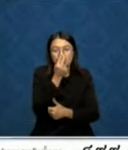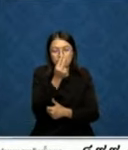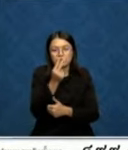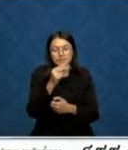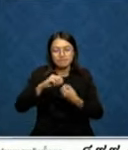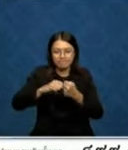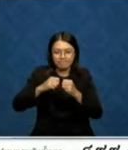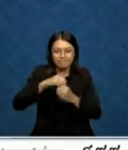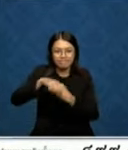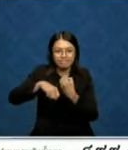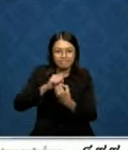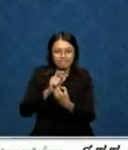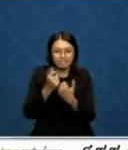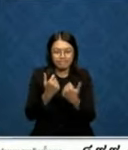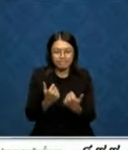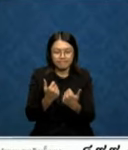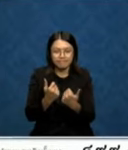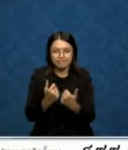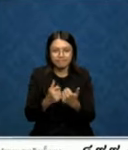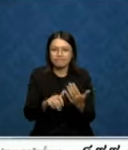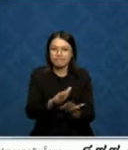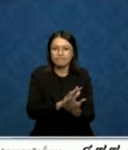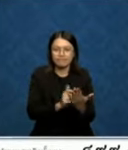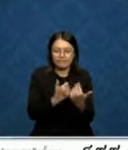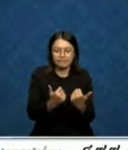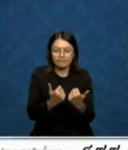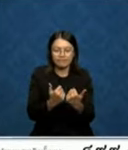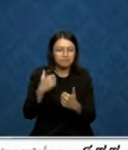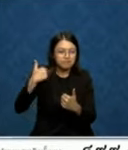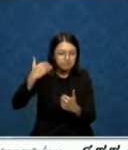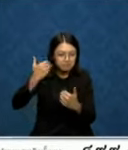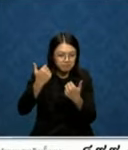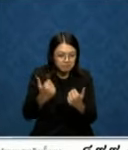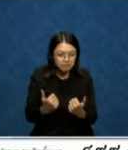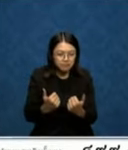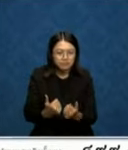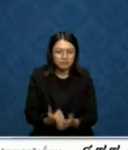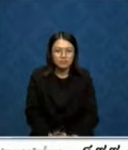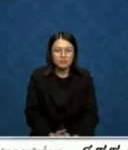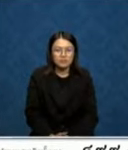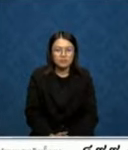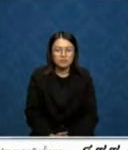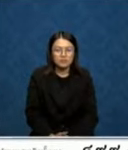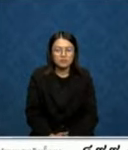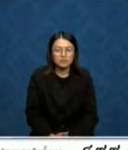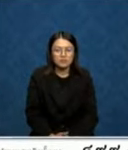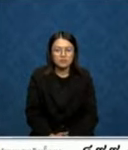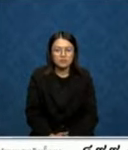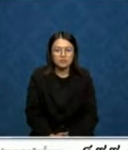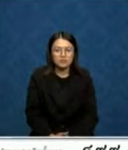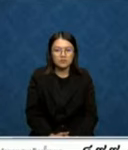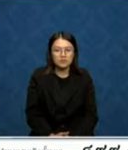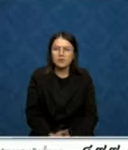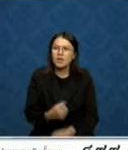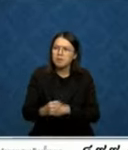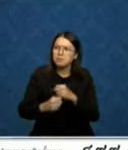เศรษฐกิจที่เกิดขึ้นในบ้านเราในช่วงที่ผ่านมาโดยเฉพาะอย่างยิ่งช่